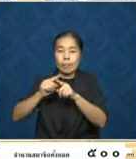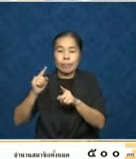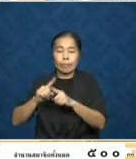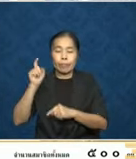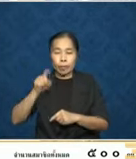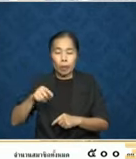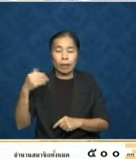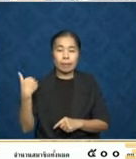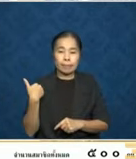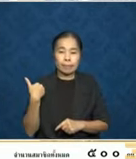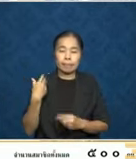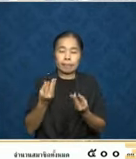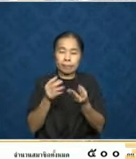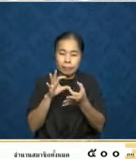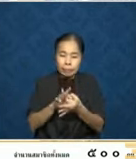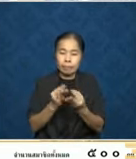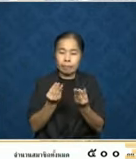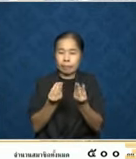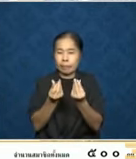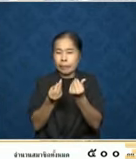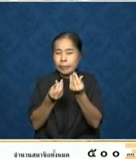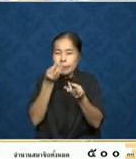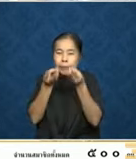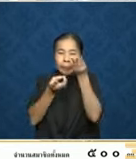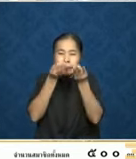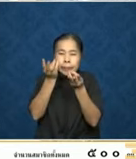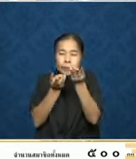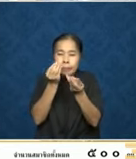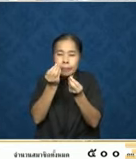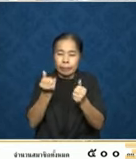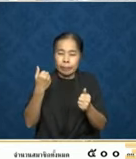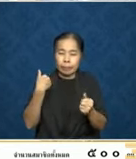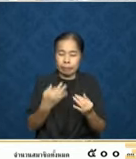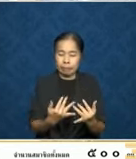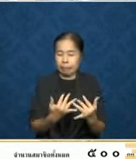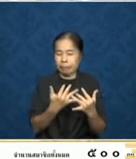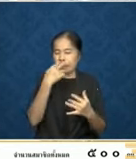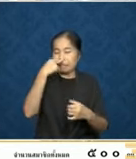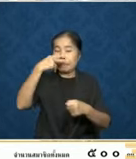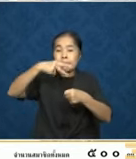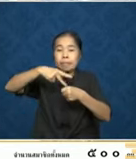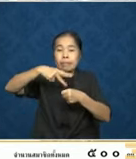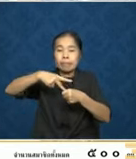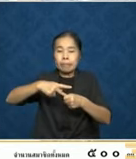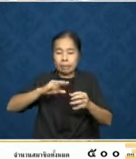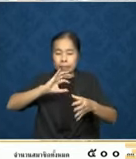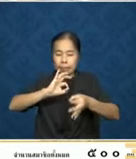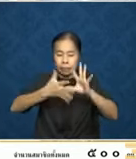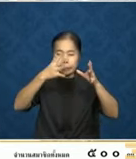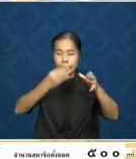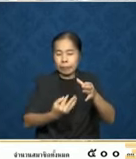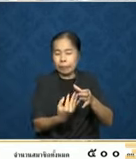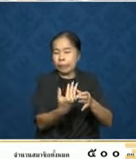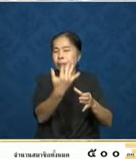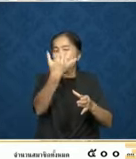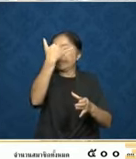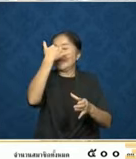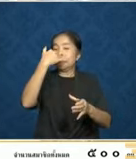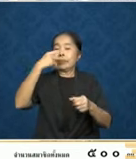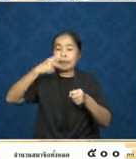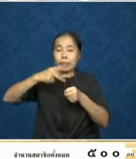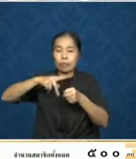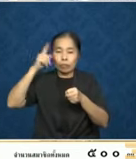คือเรื่องของมลพิษในการที่จะเอาแก๊สที่ออกจากโรงเผาขยะเนี่ยให้มีปริม